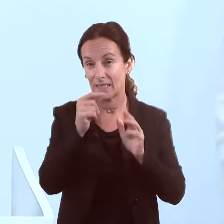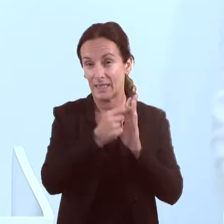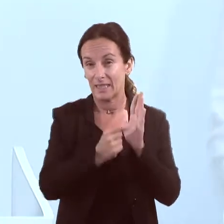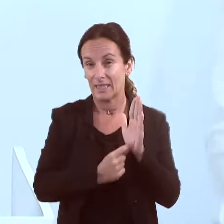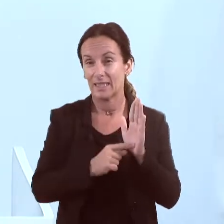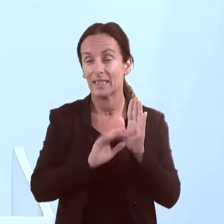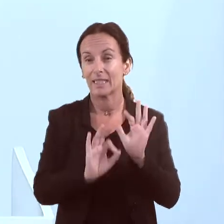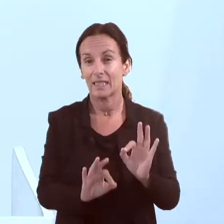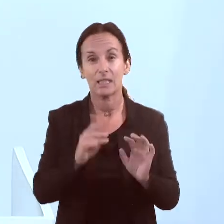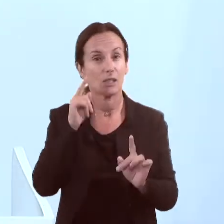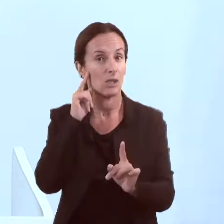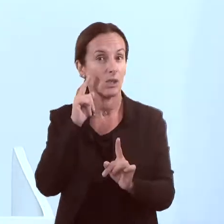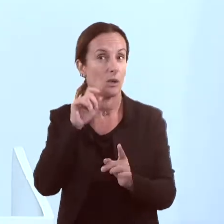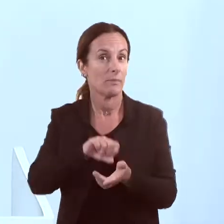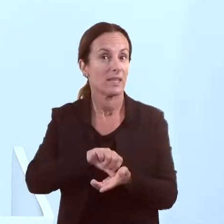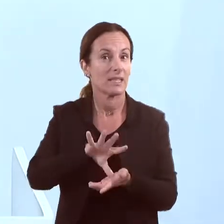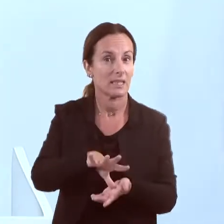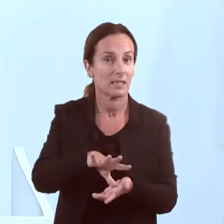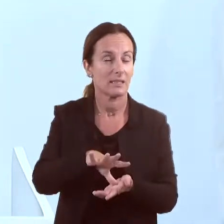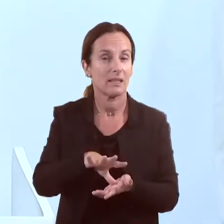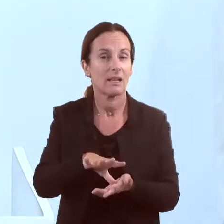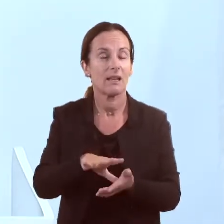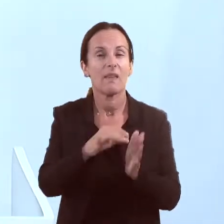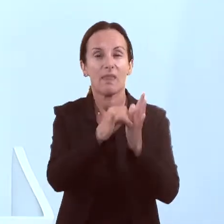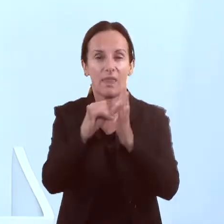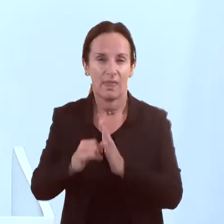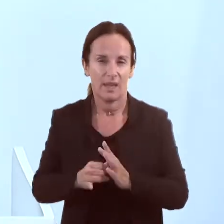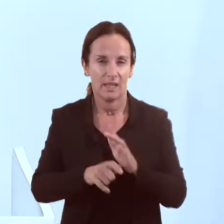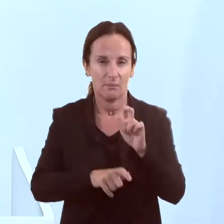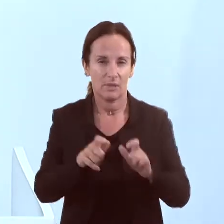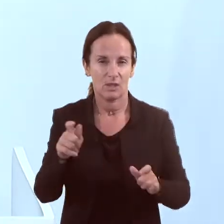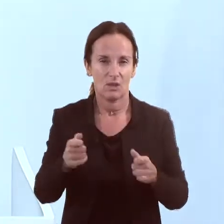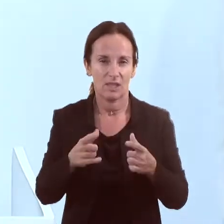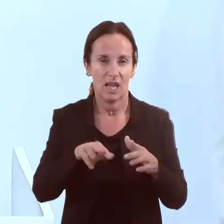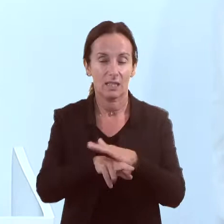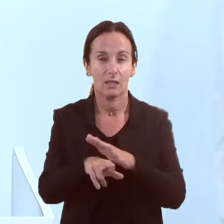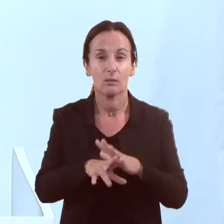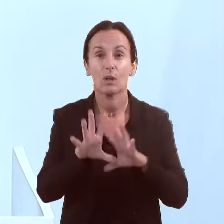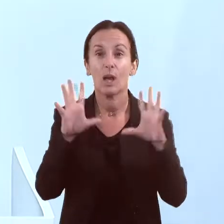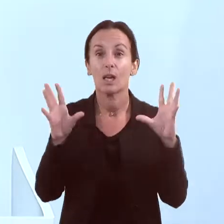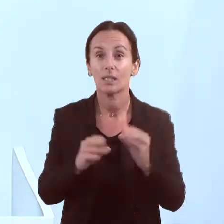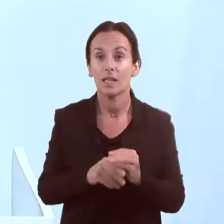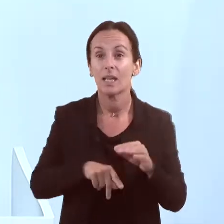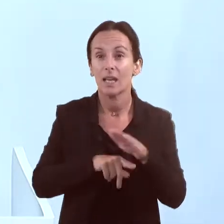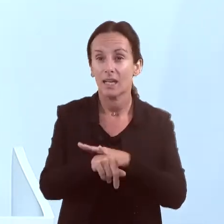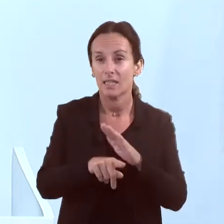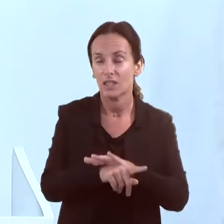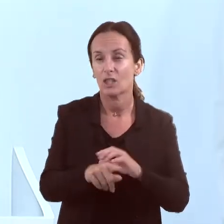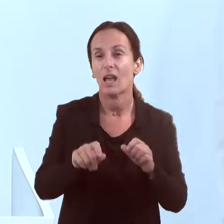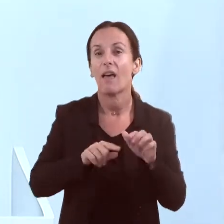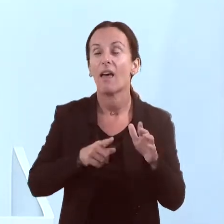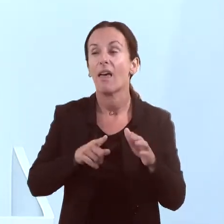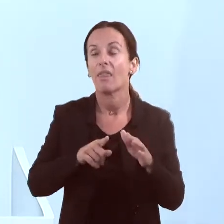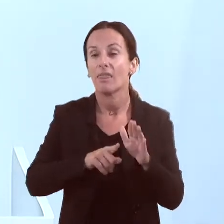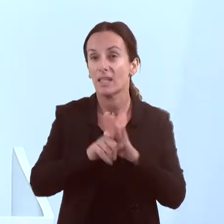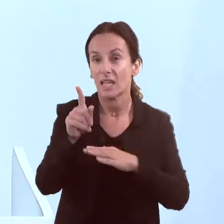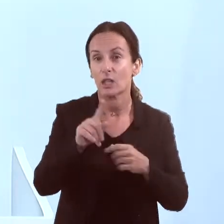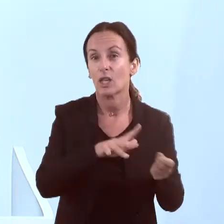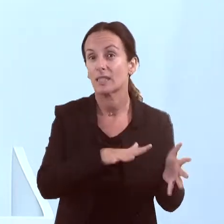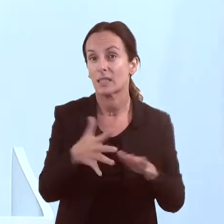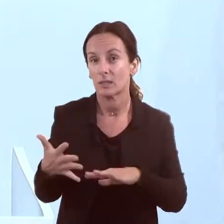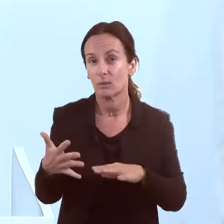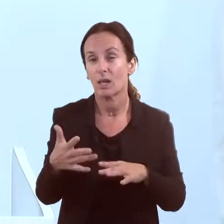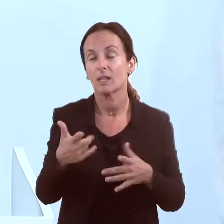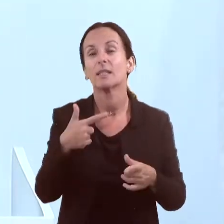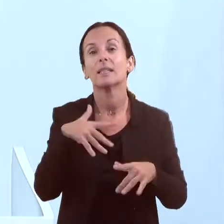recursos a les persones. En conclusió, gestionar, desenvolupar i coordinar les xarxes d'inserció social de Mallorca en serveis